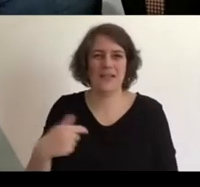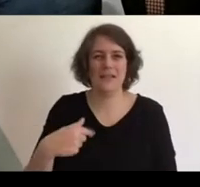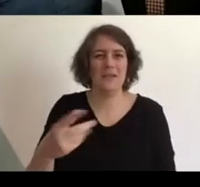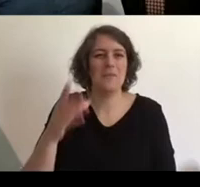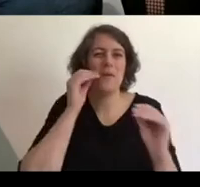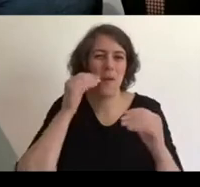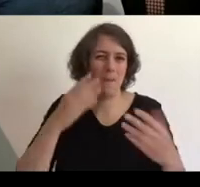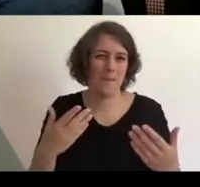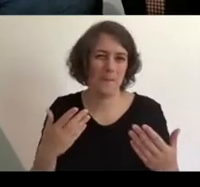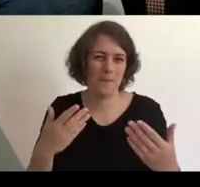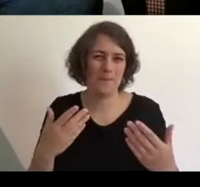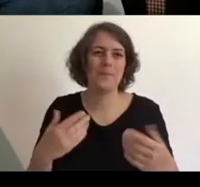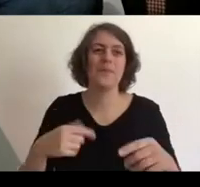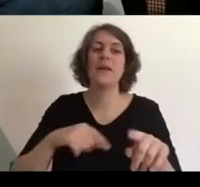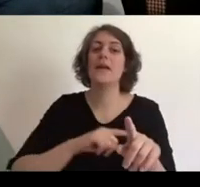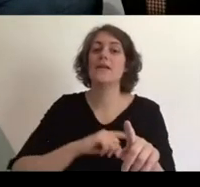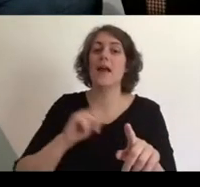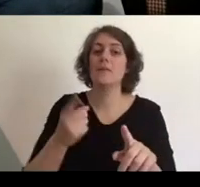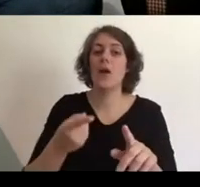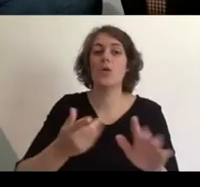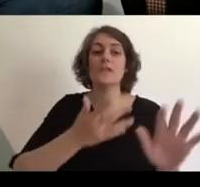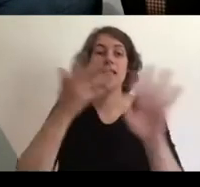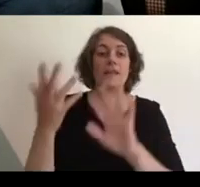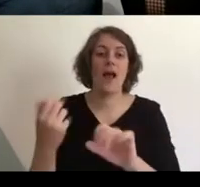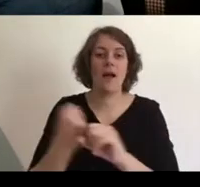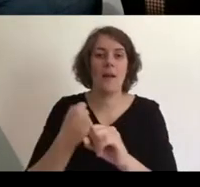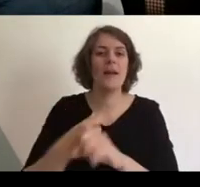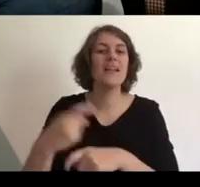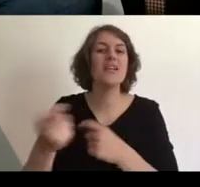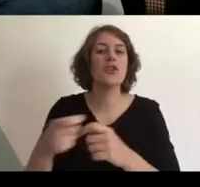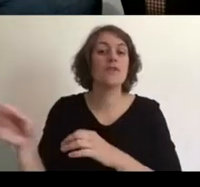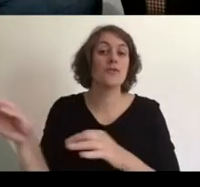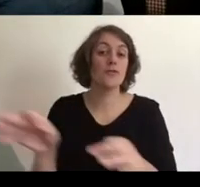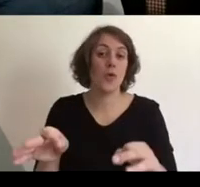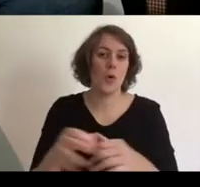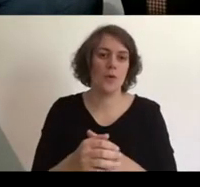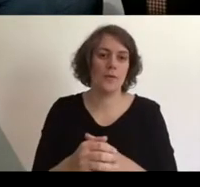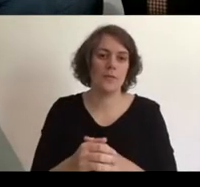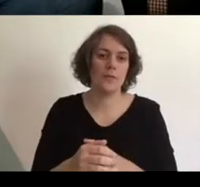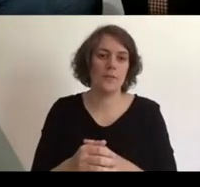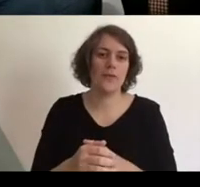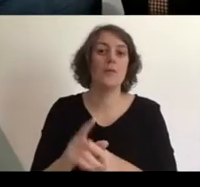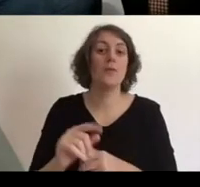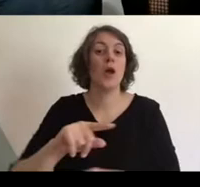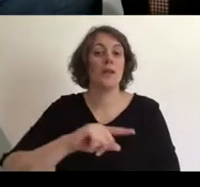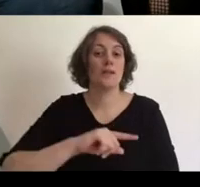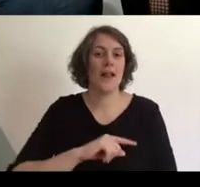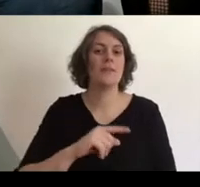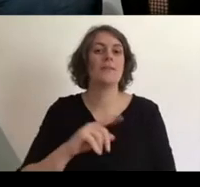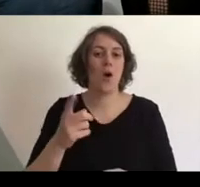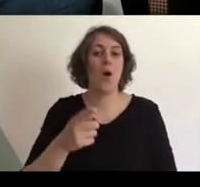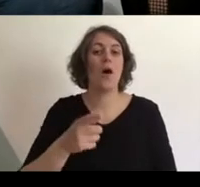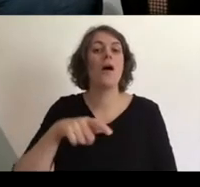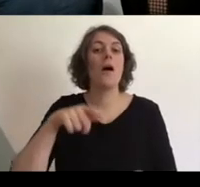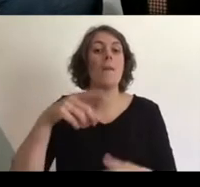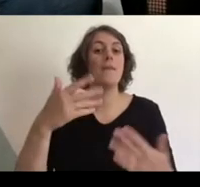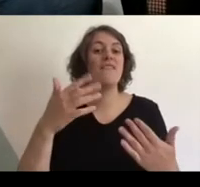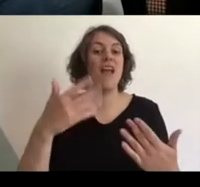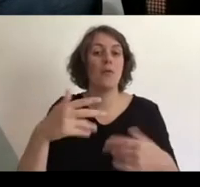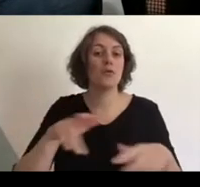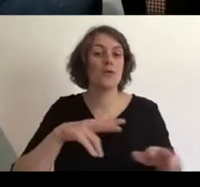10 Jahre Geschäftsführungstätigkeit hinter mir und habe lange Zeit demnach auf der anderen Seite des Schreibtisches gesessen, habe viele Bewerbungsgespräche